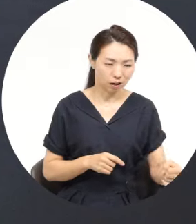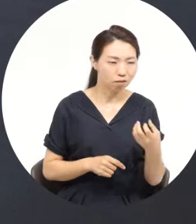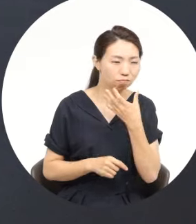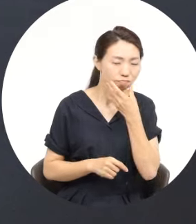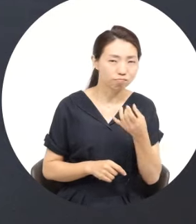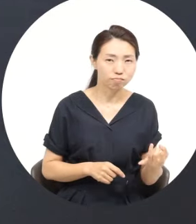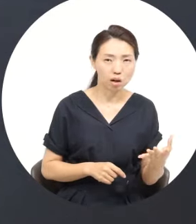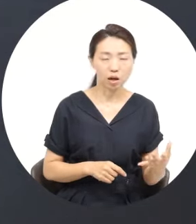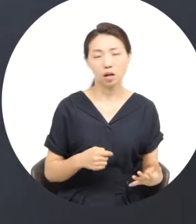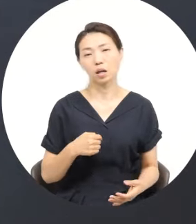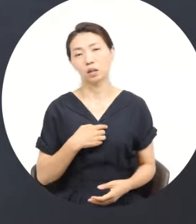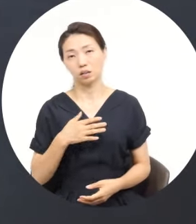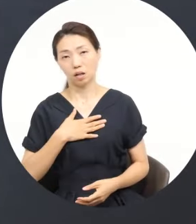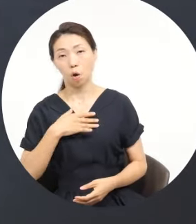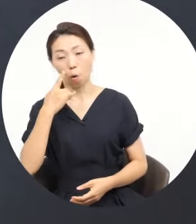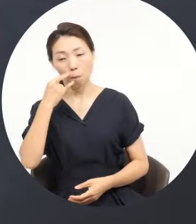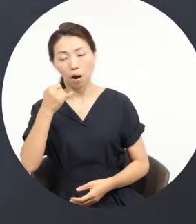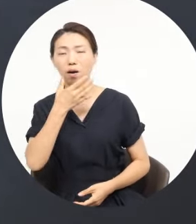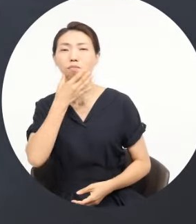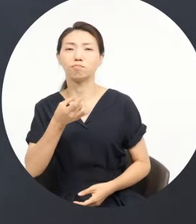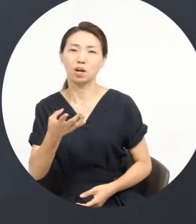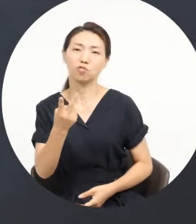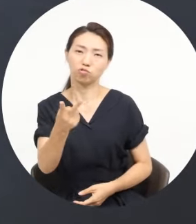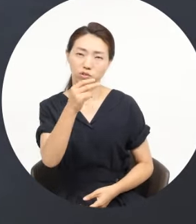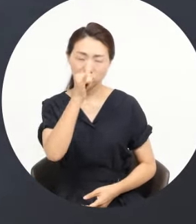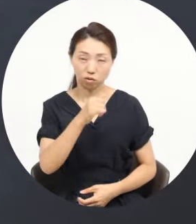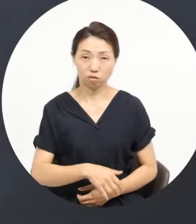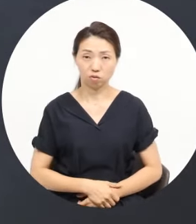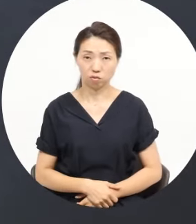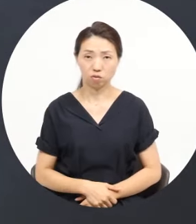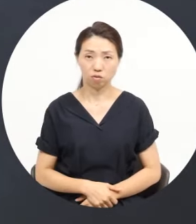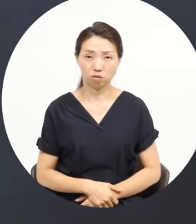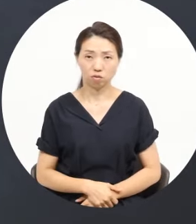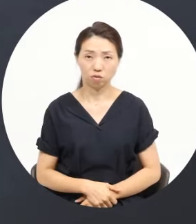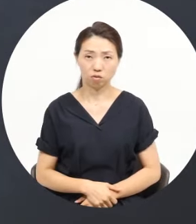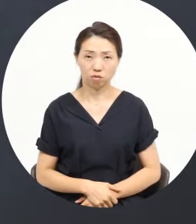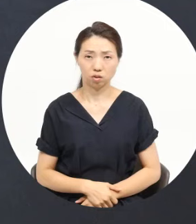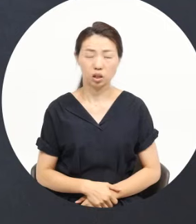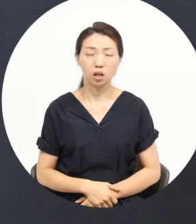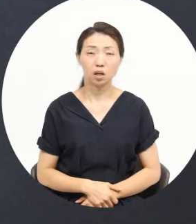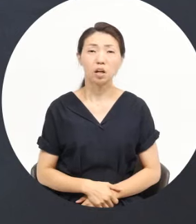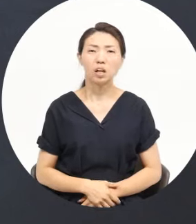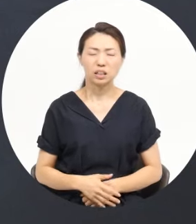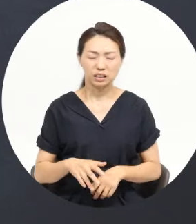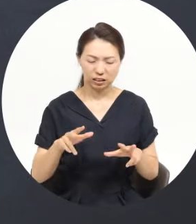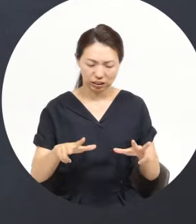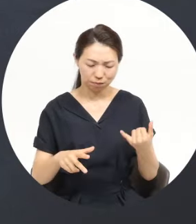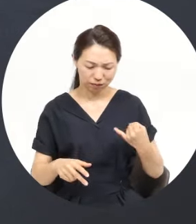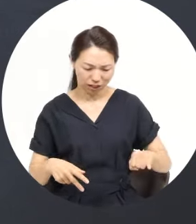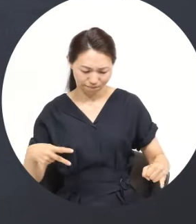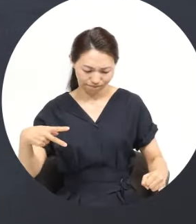아이도 불행하고 자기도 불행한 일이 되고 자기가 여기서 딱 끊고 자기라도 살아야 되겠다. 이렇게 해서